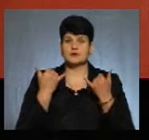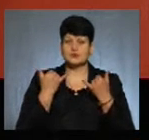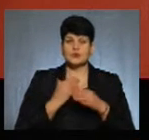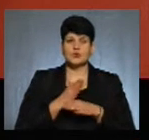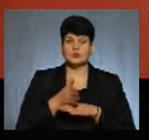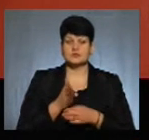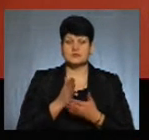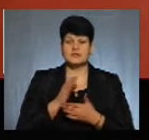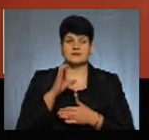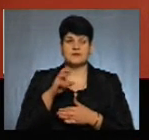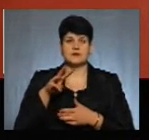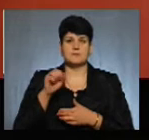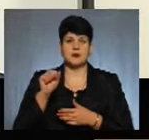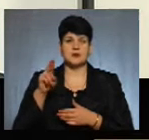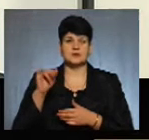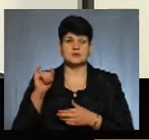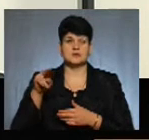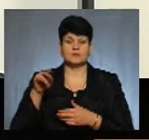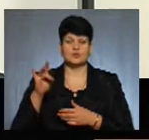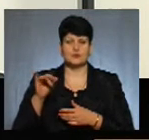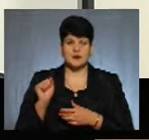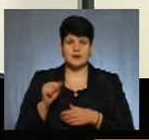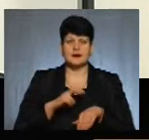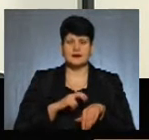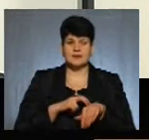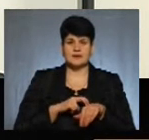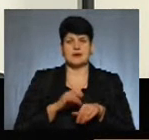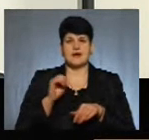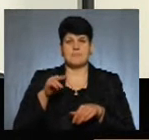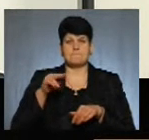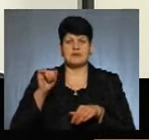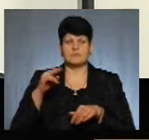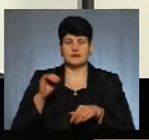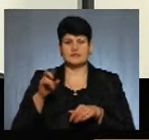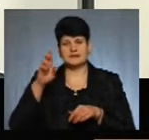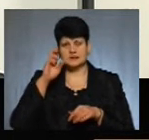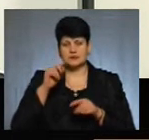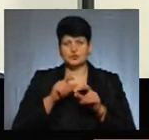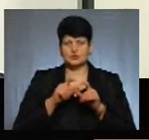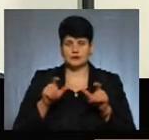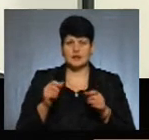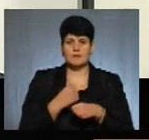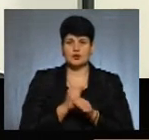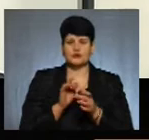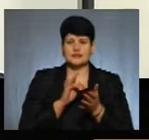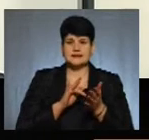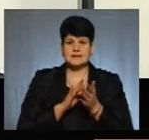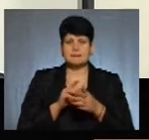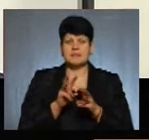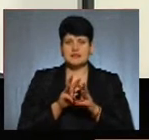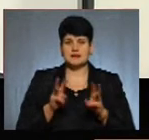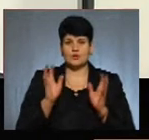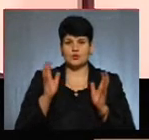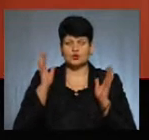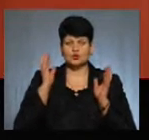Сьогодні гостем студії є Світлана Маціпура, лікар-епідеміолог Державної установи Тернопільський обласний лабораторний центр Міністерства охорони